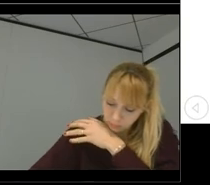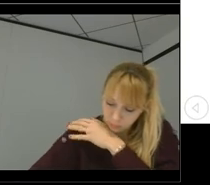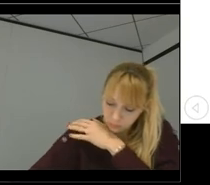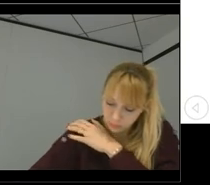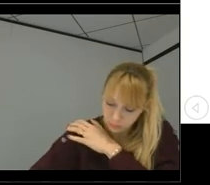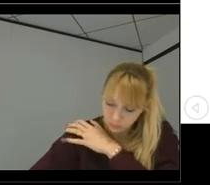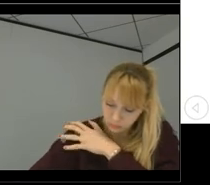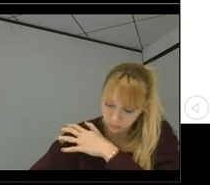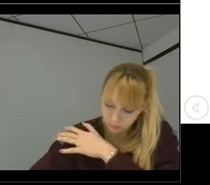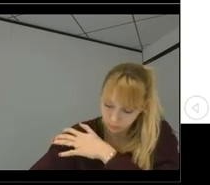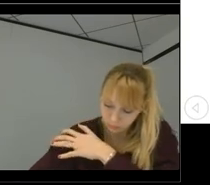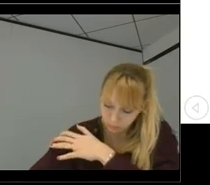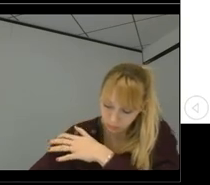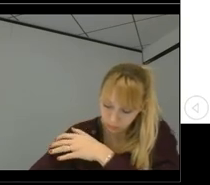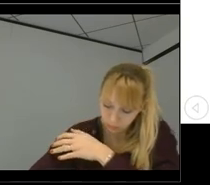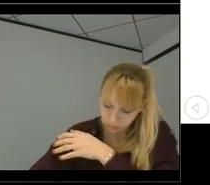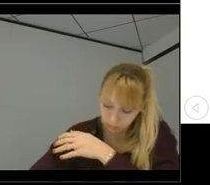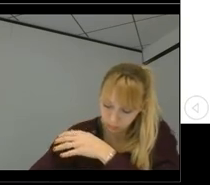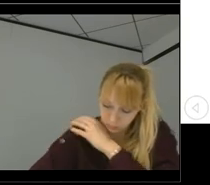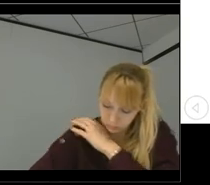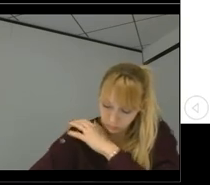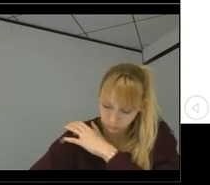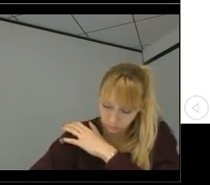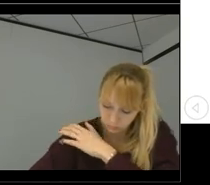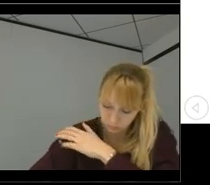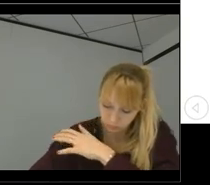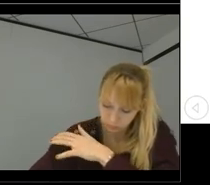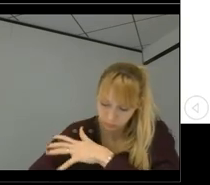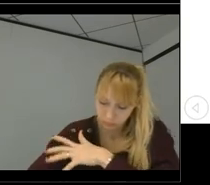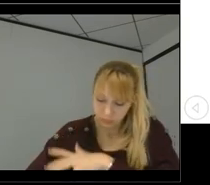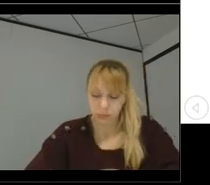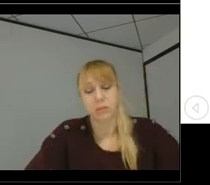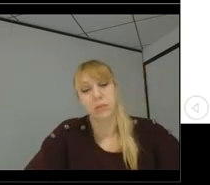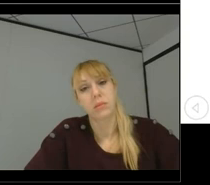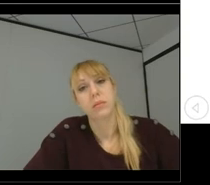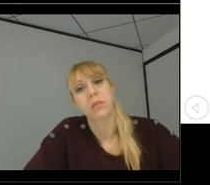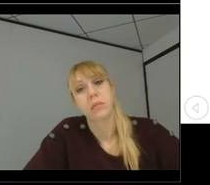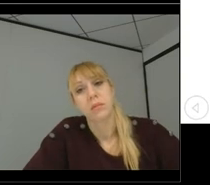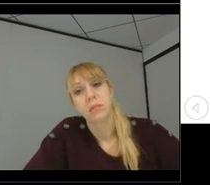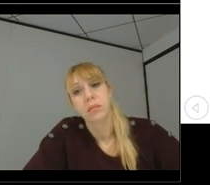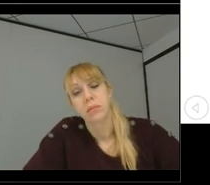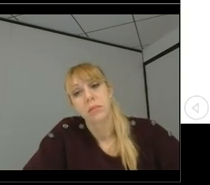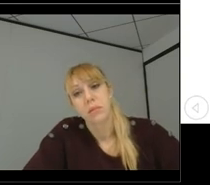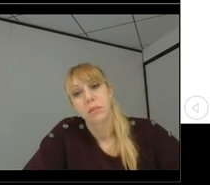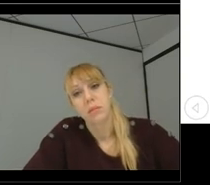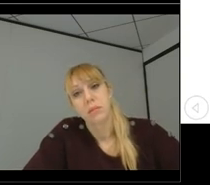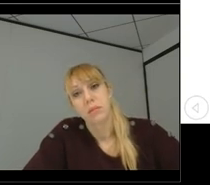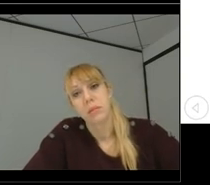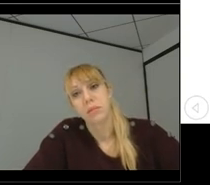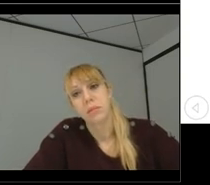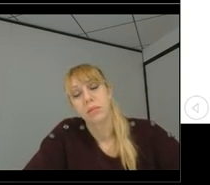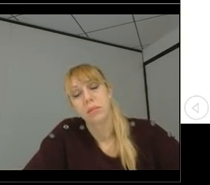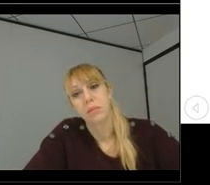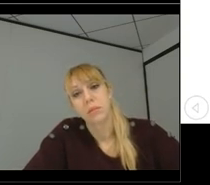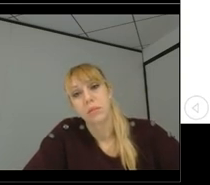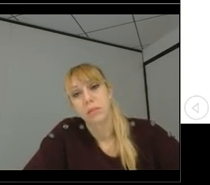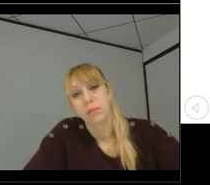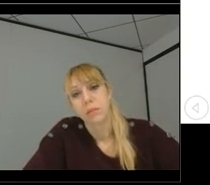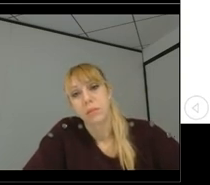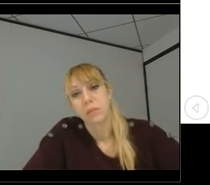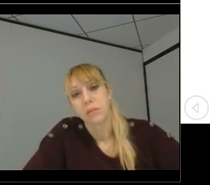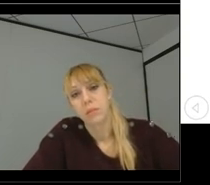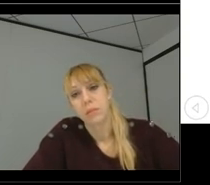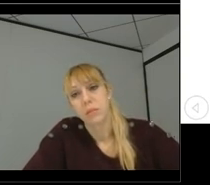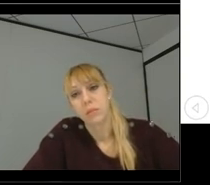SI, bah, je vais peut-être le mettre en un niveau moyen ou faible et le traiter une fois que j'aurai traité tous les autres risques plus